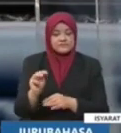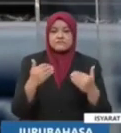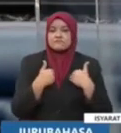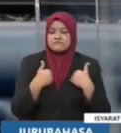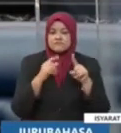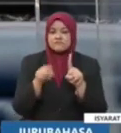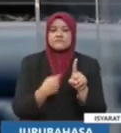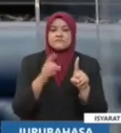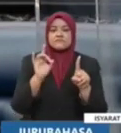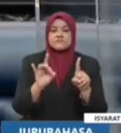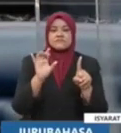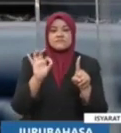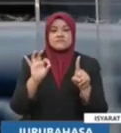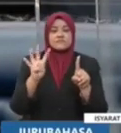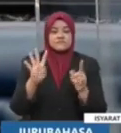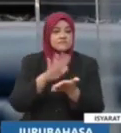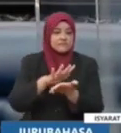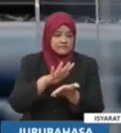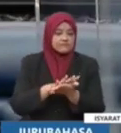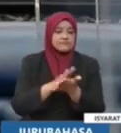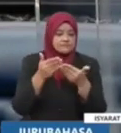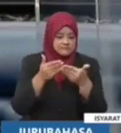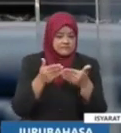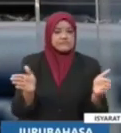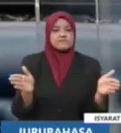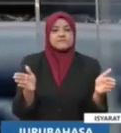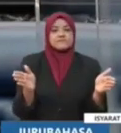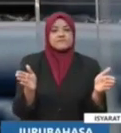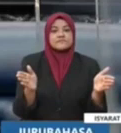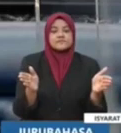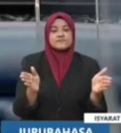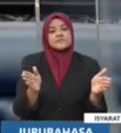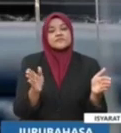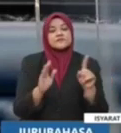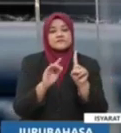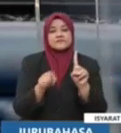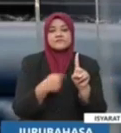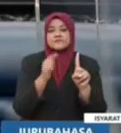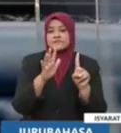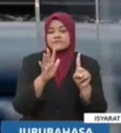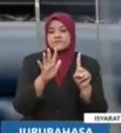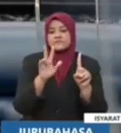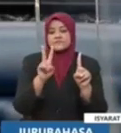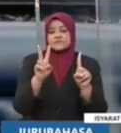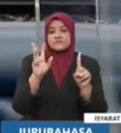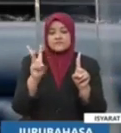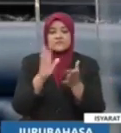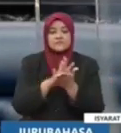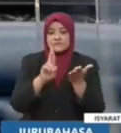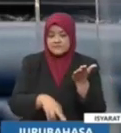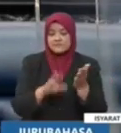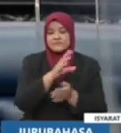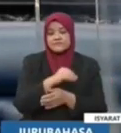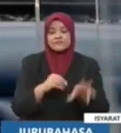terdapat 1894 buah sekolah yang telah beroperasi melibatkan 1526 buah sekolah